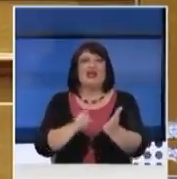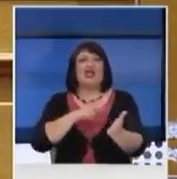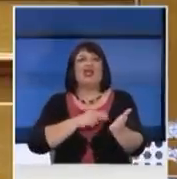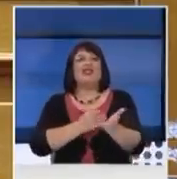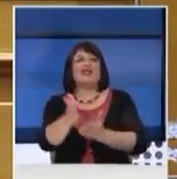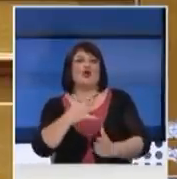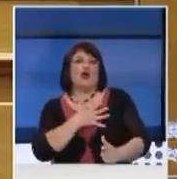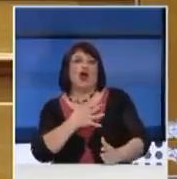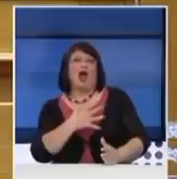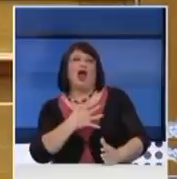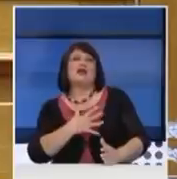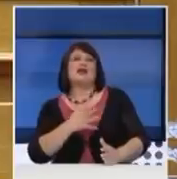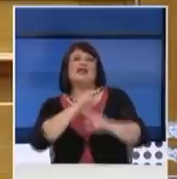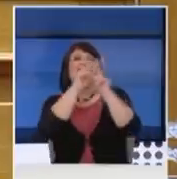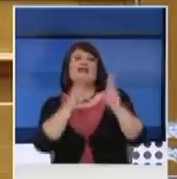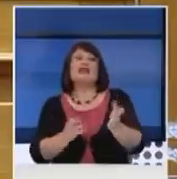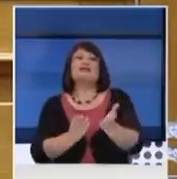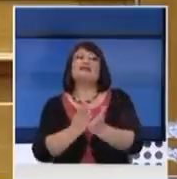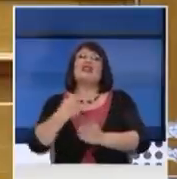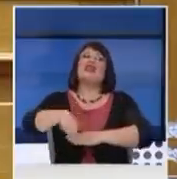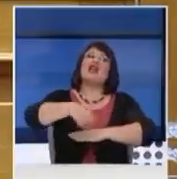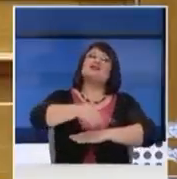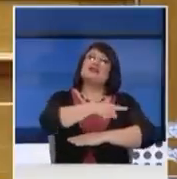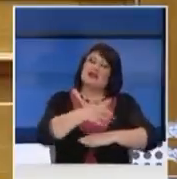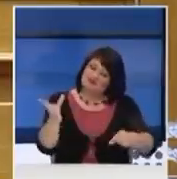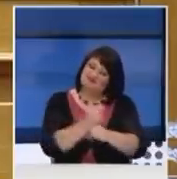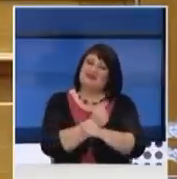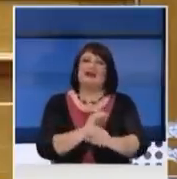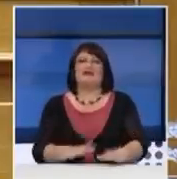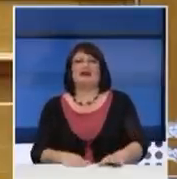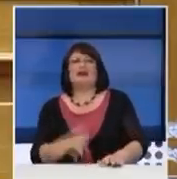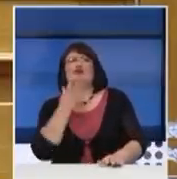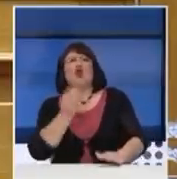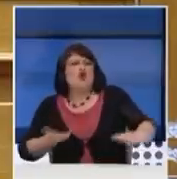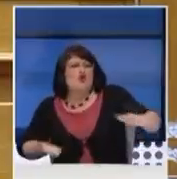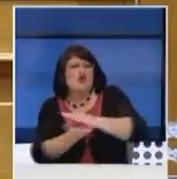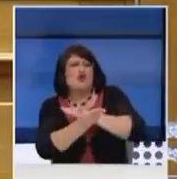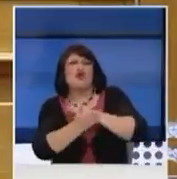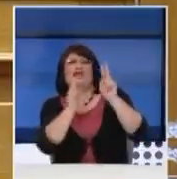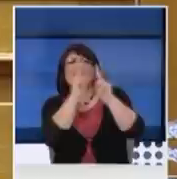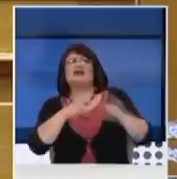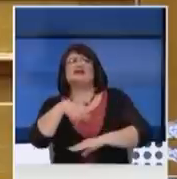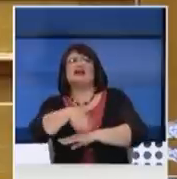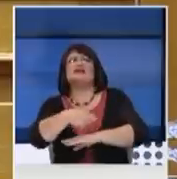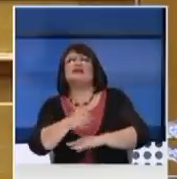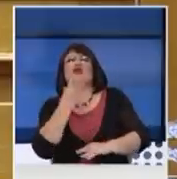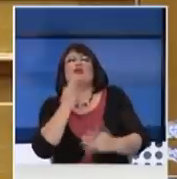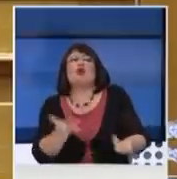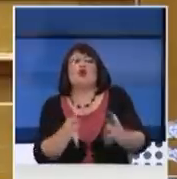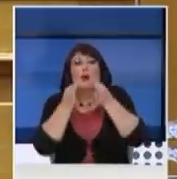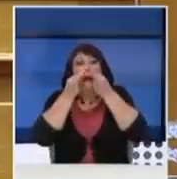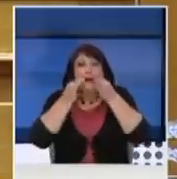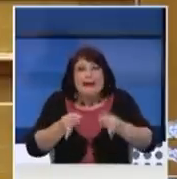εδώ πολλούς να συμφωνούν για τη Χάγη. Για πείτε μου, κύριοι, γιατί να προσφύγω στη Χάγη? Για πείτε μου εσείς, η